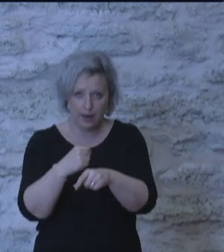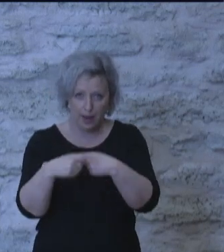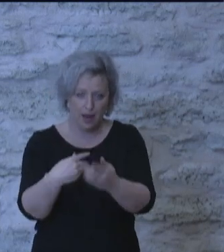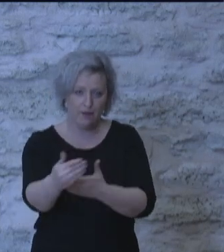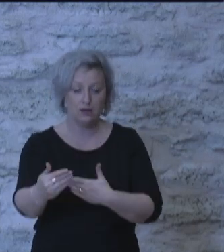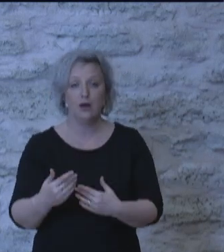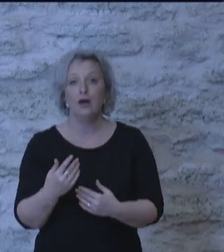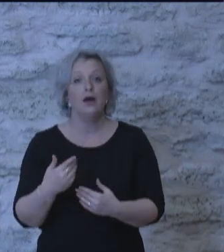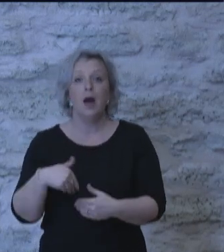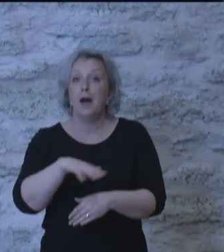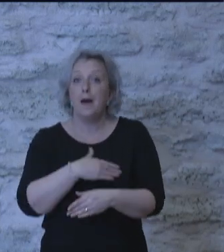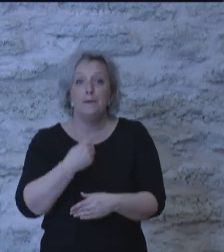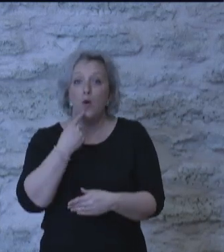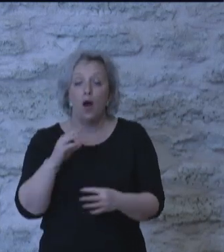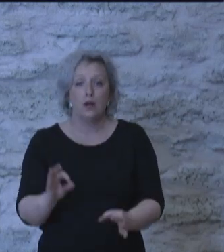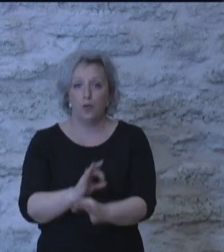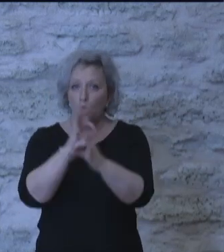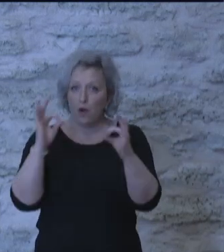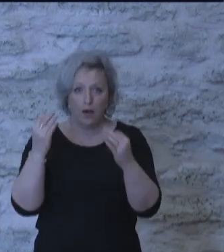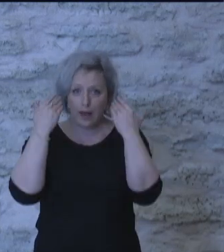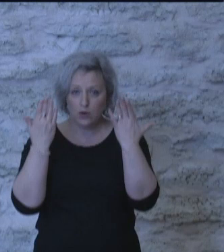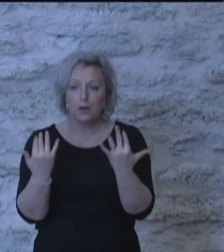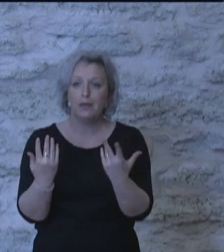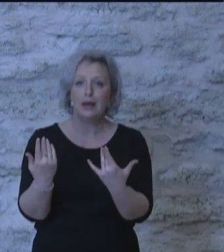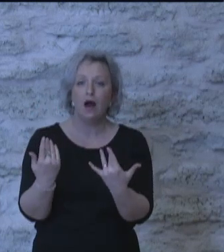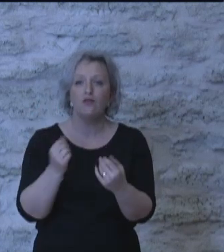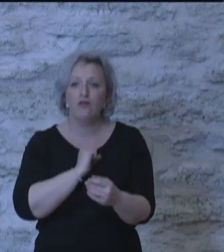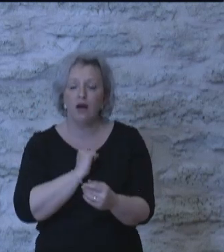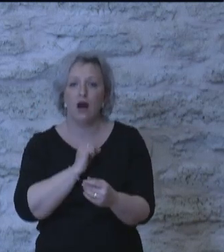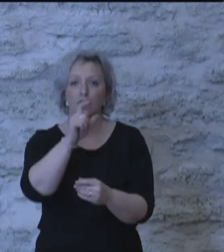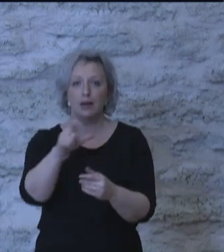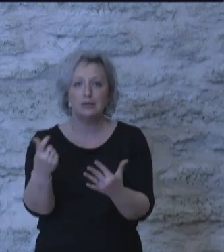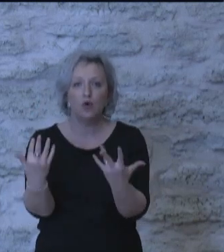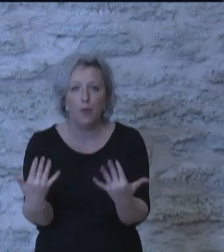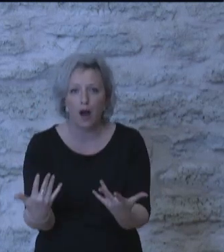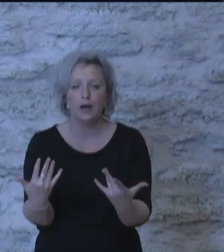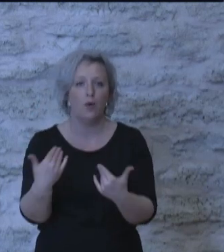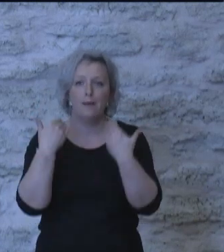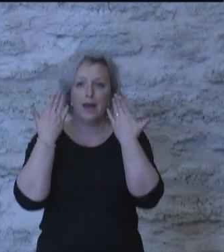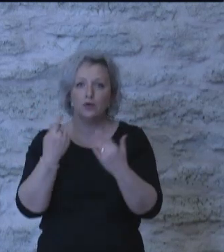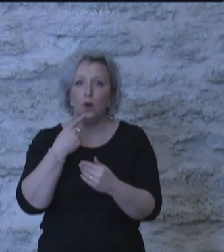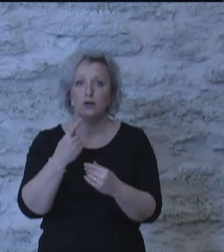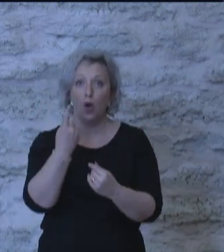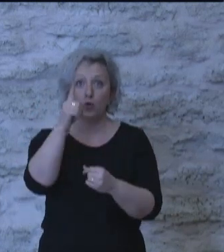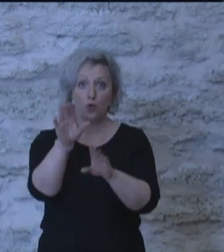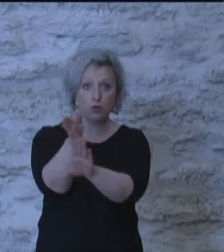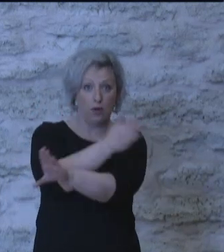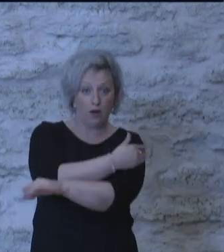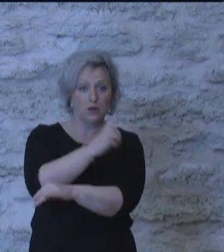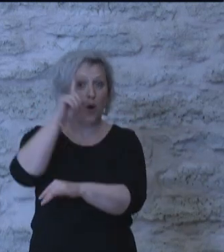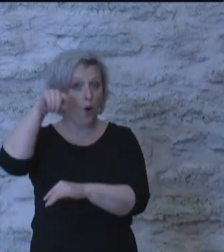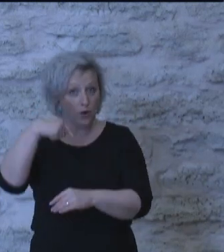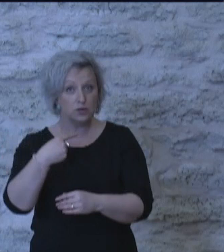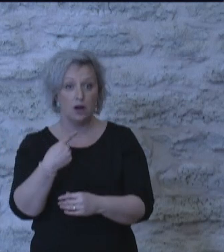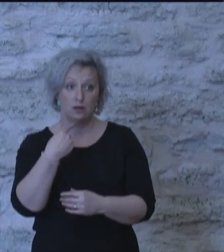öelda, mis sugu sel hetkel meil võib vaja minna, kui suurt hulka inimesi. Kes oleks osanud kuuaega tagasi arvata, et me